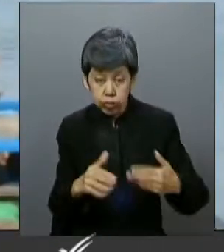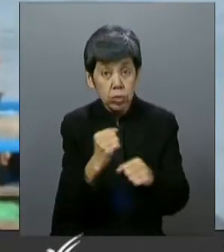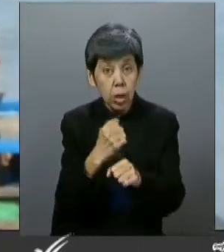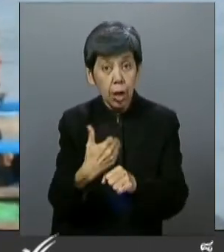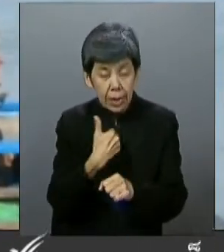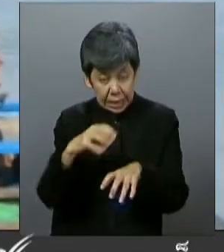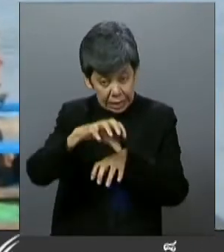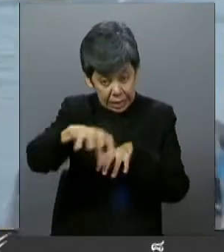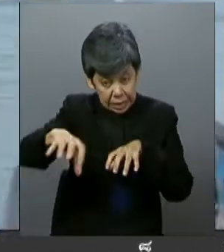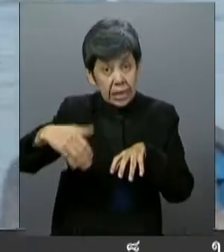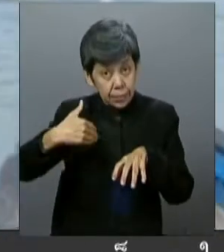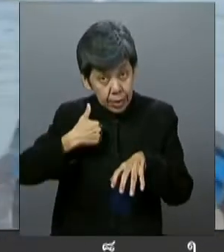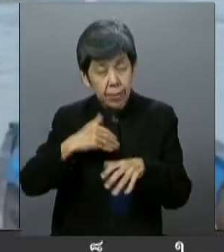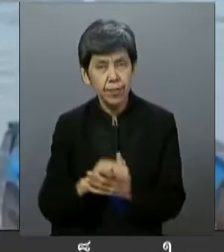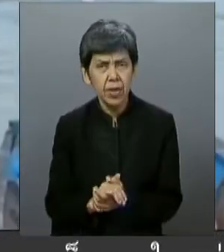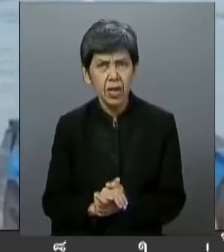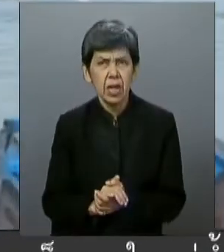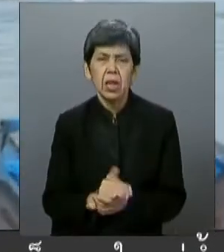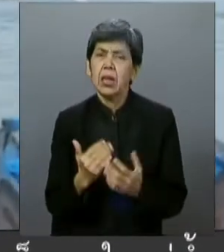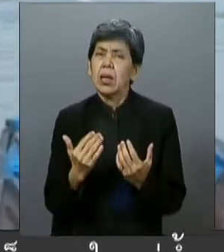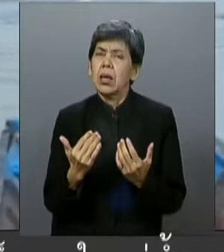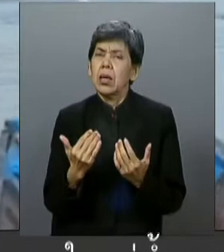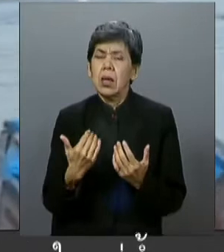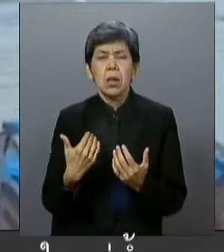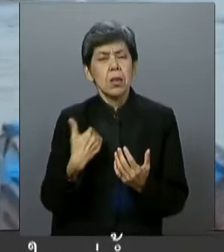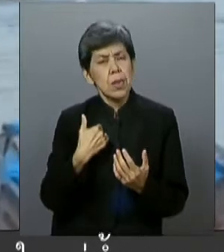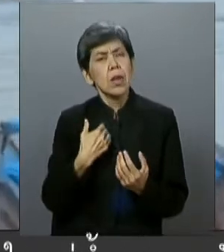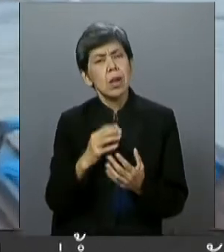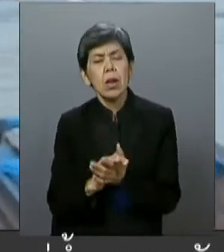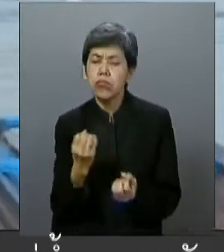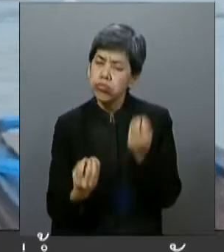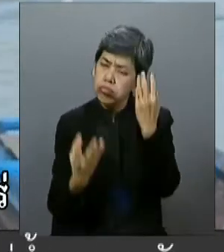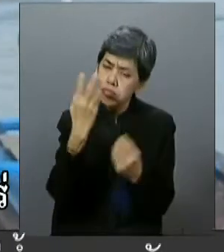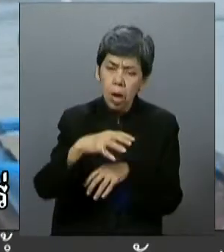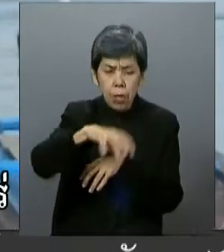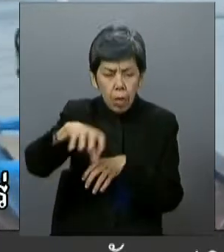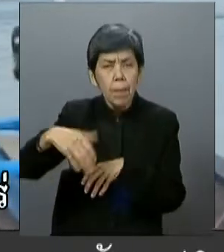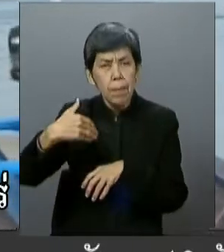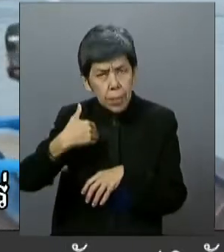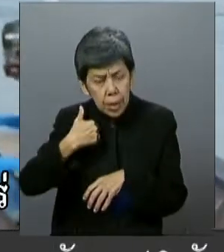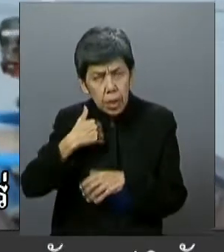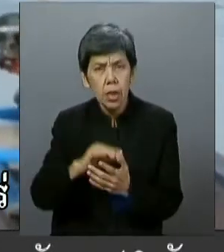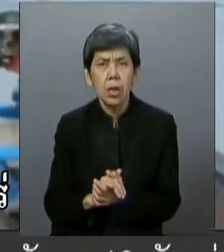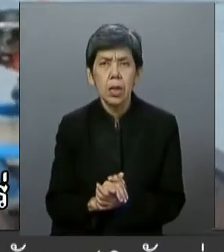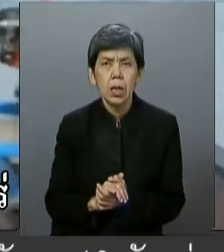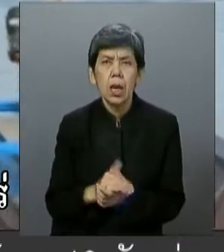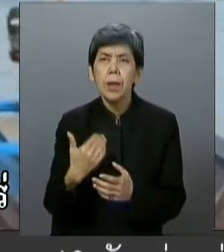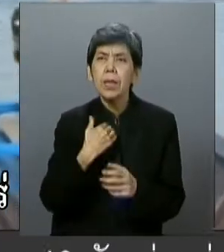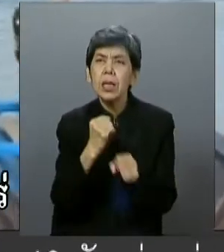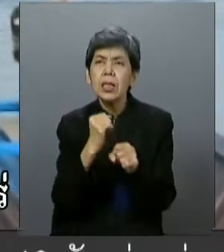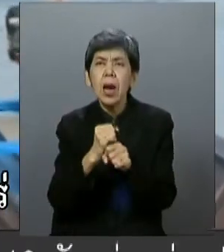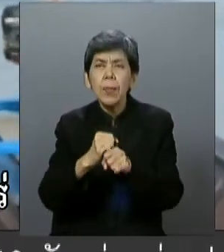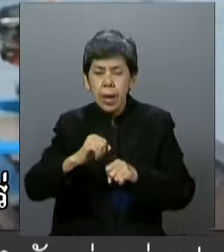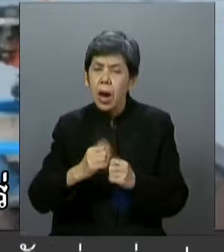ดหินตัวนี้นี่มันนอกจากปลาเนาะนอกจากปลาก็มีสลายสลายอันนึงก็แบบเป็นสลาย